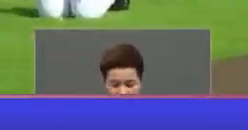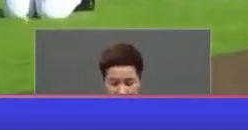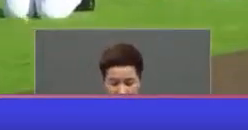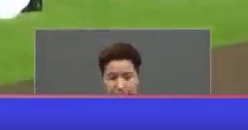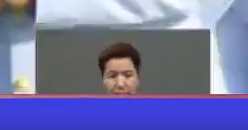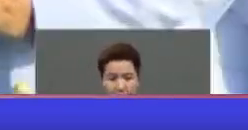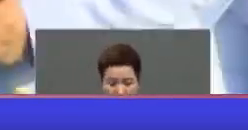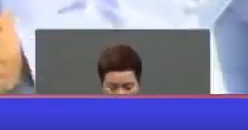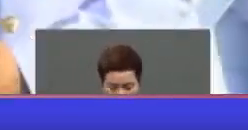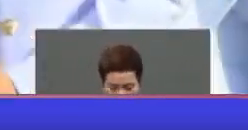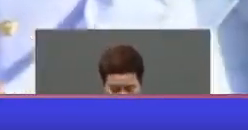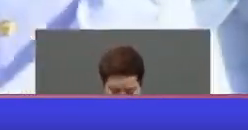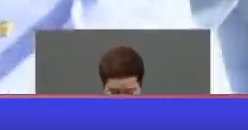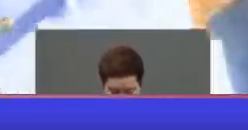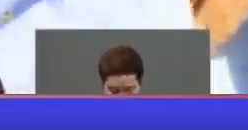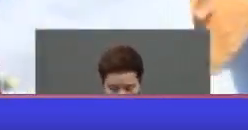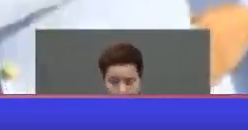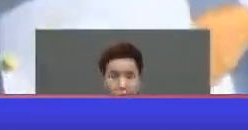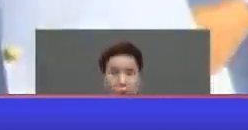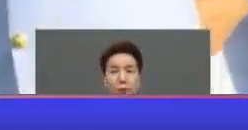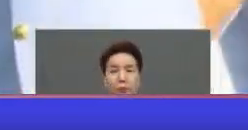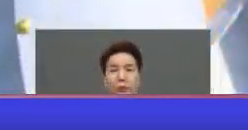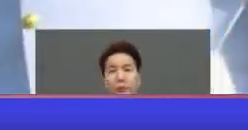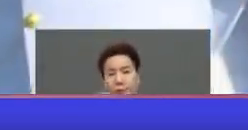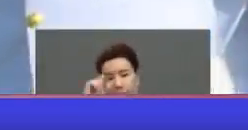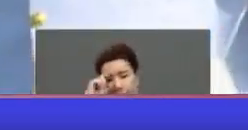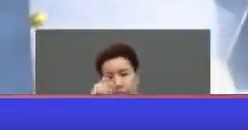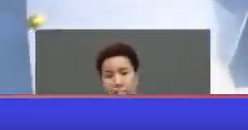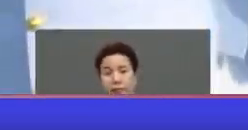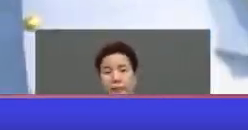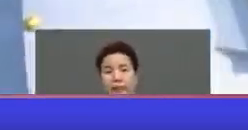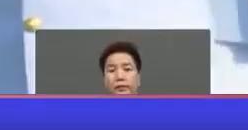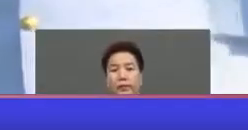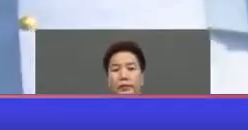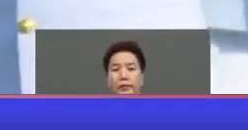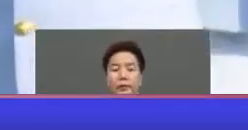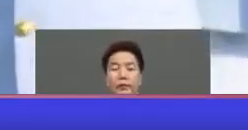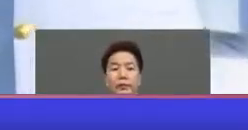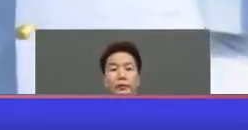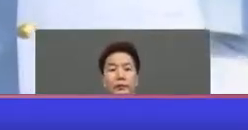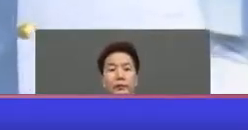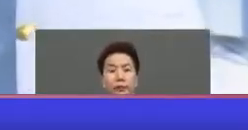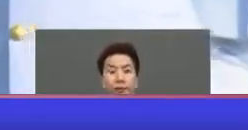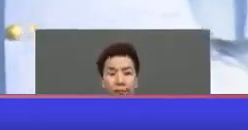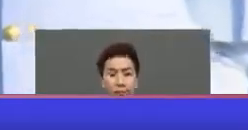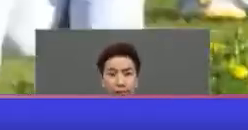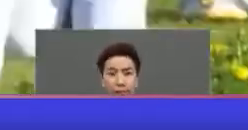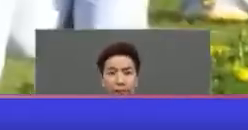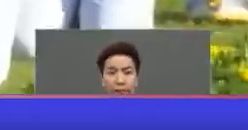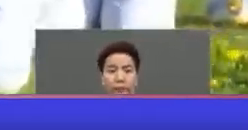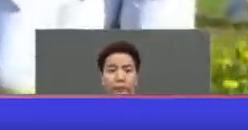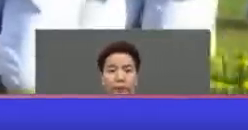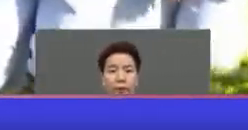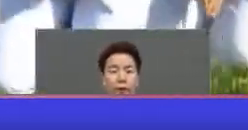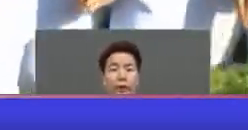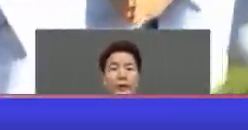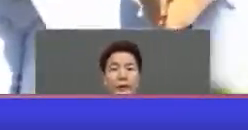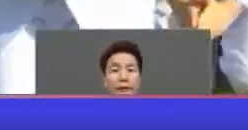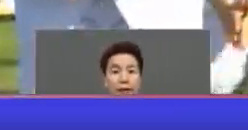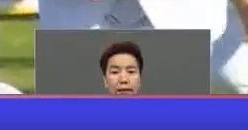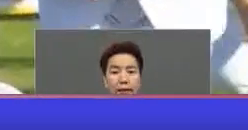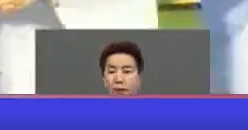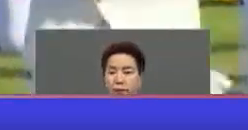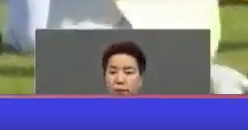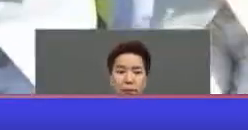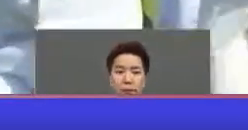ชุดศาสตร์พระราชาปรัชญาแห่งแผ่นดินน้อมรำลึกในพระมหากรุณาธิคุณครับการแสดงดนตรีสากลบรรเลง